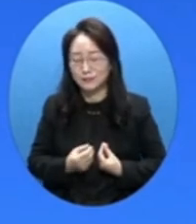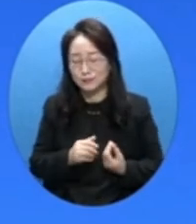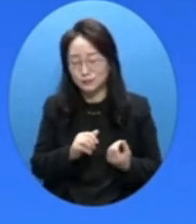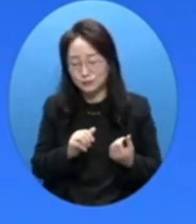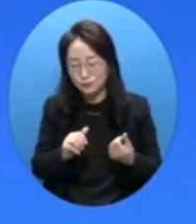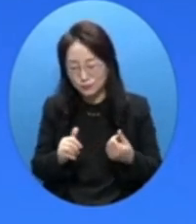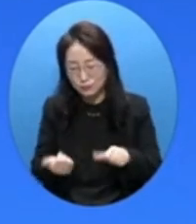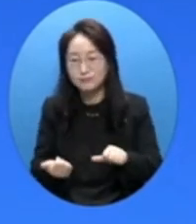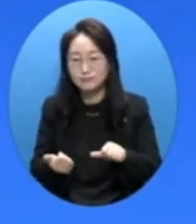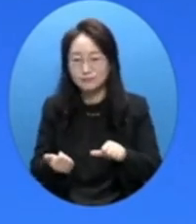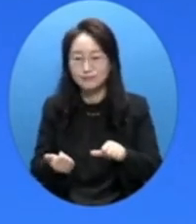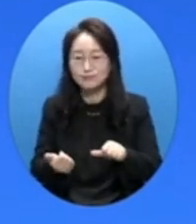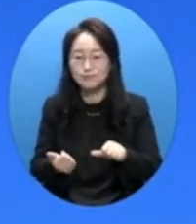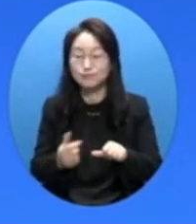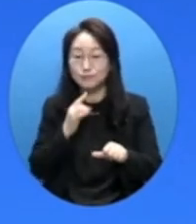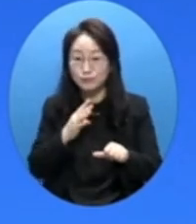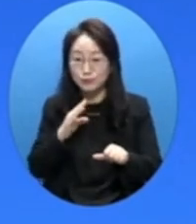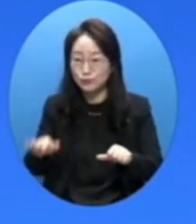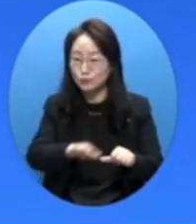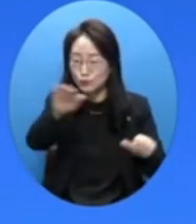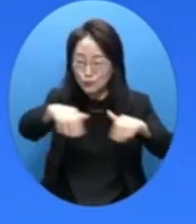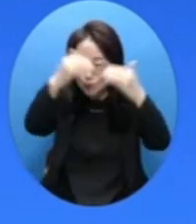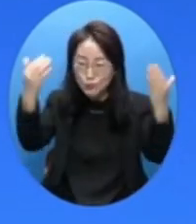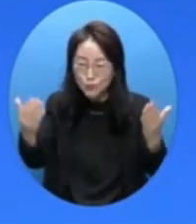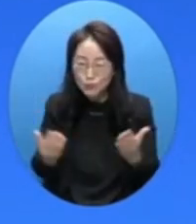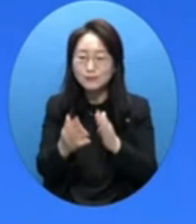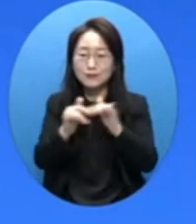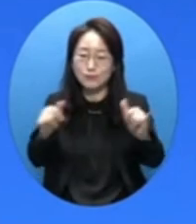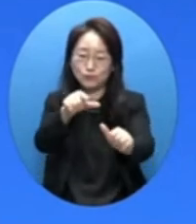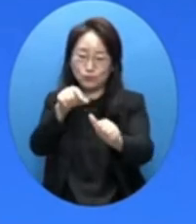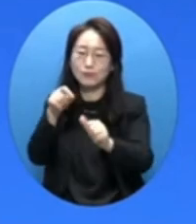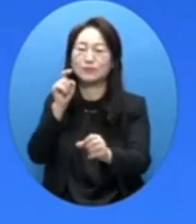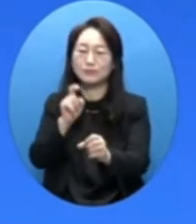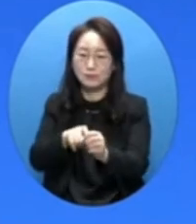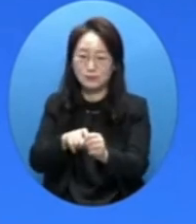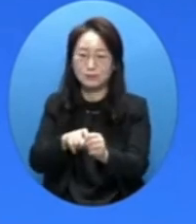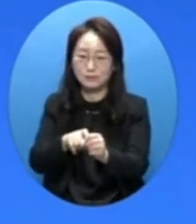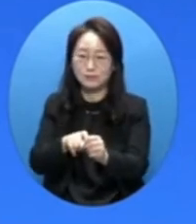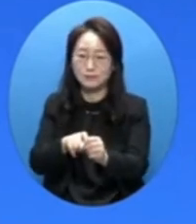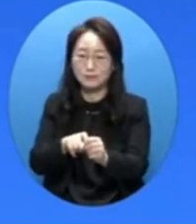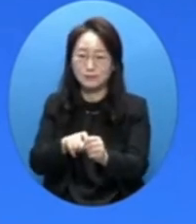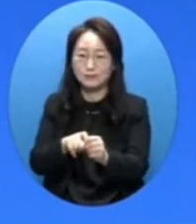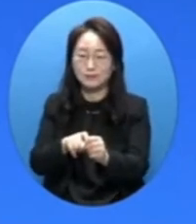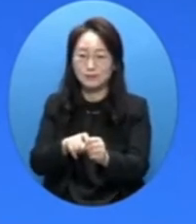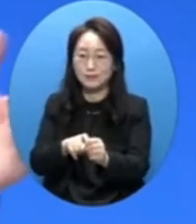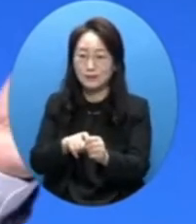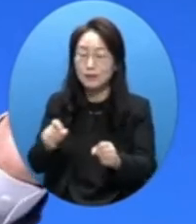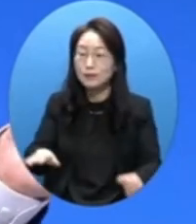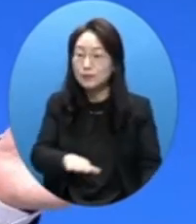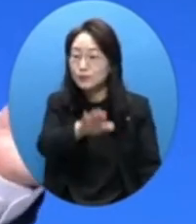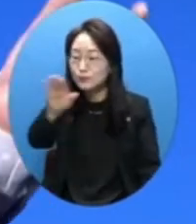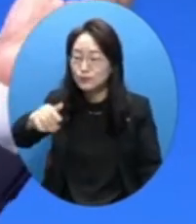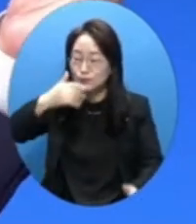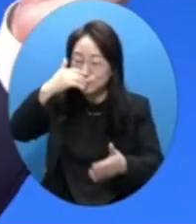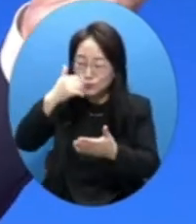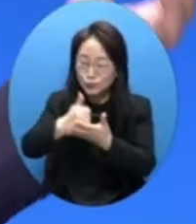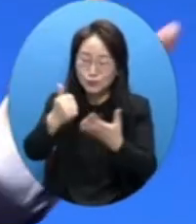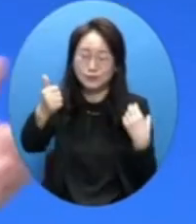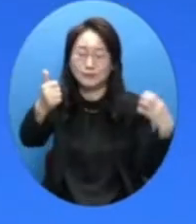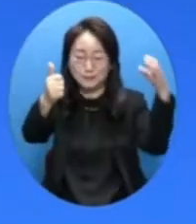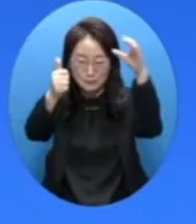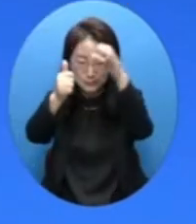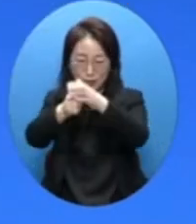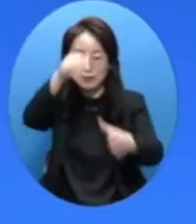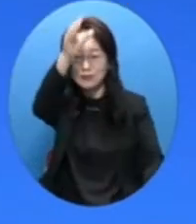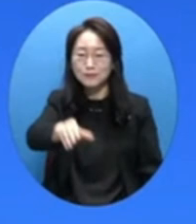죽을 수밖에 없는 우리 온 인류를 구원하시기 위해서 우리의 죄를 짐을 지시고